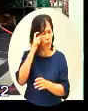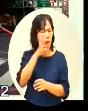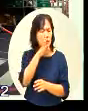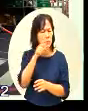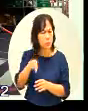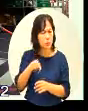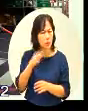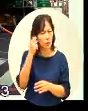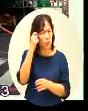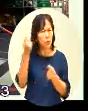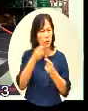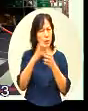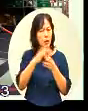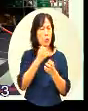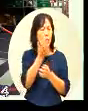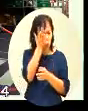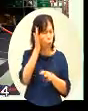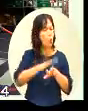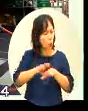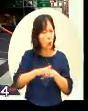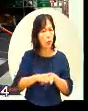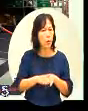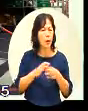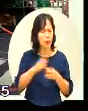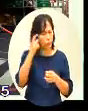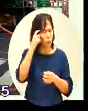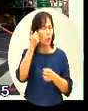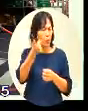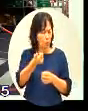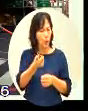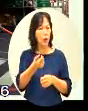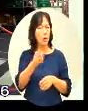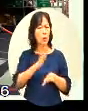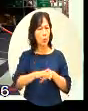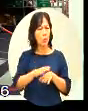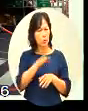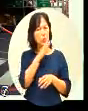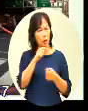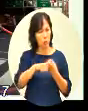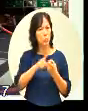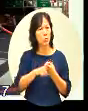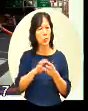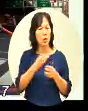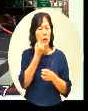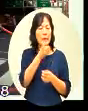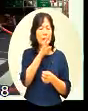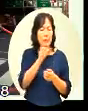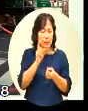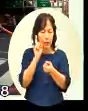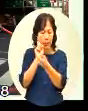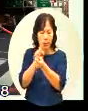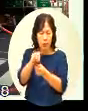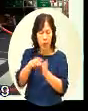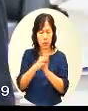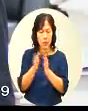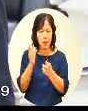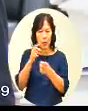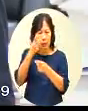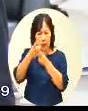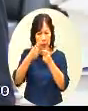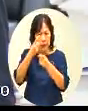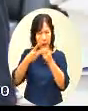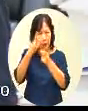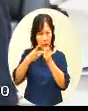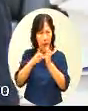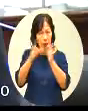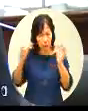是会更为顺畅，而且更为满意才对。但是我们其实面对在这一两年当中，也因